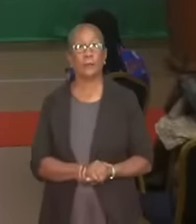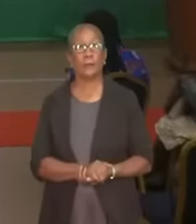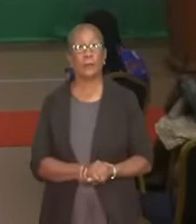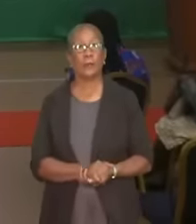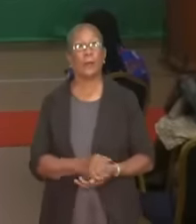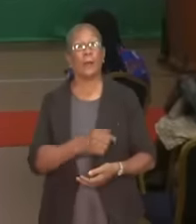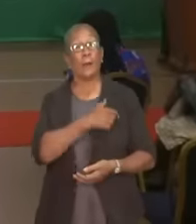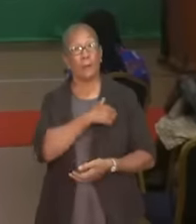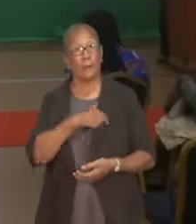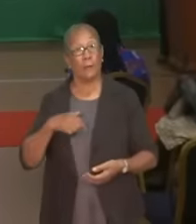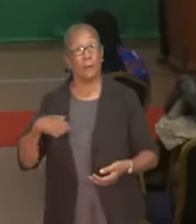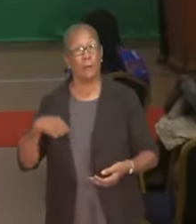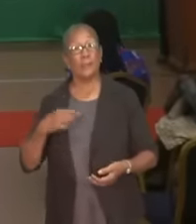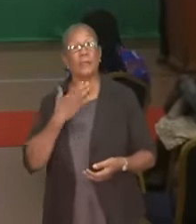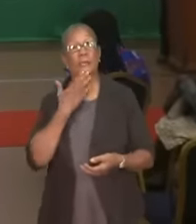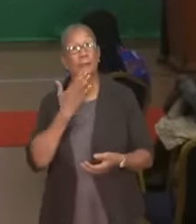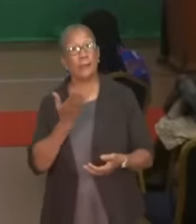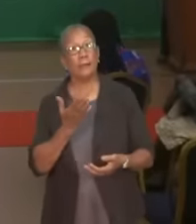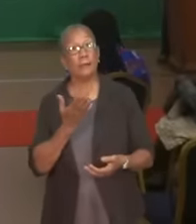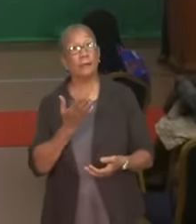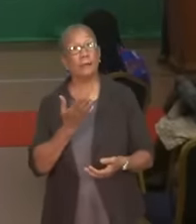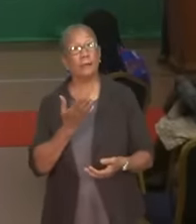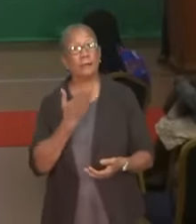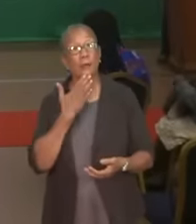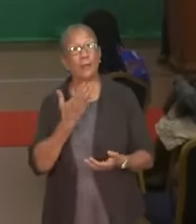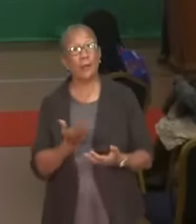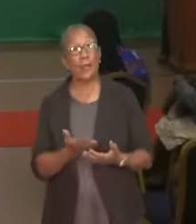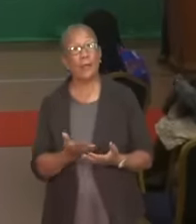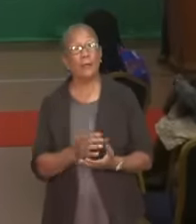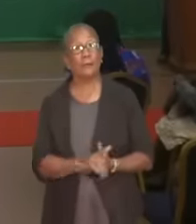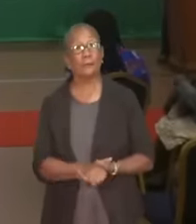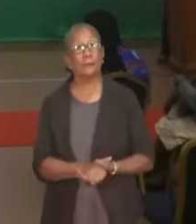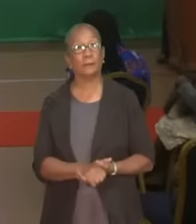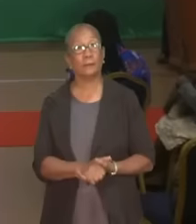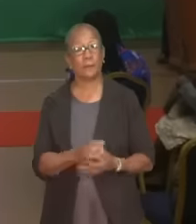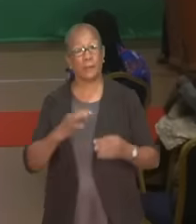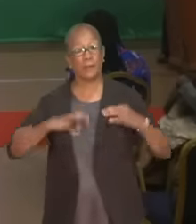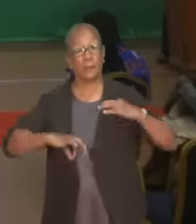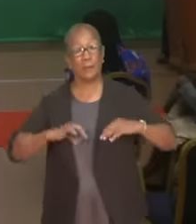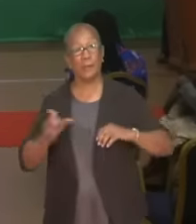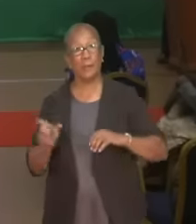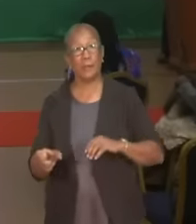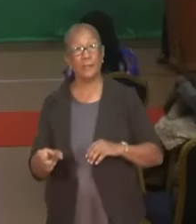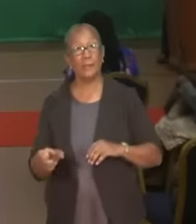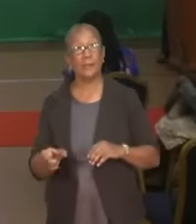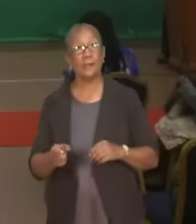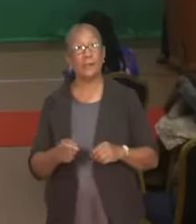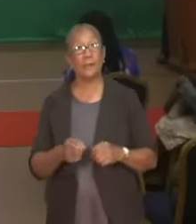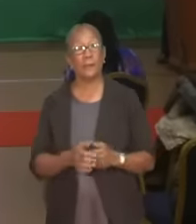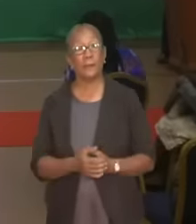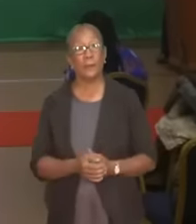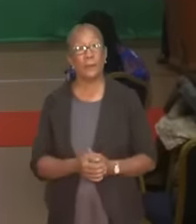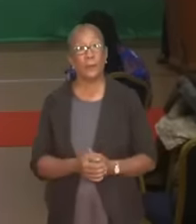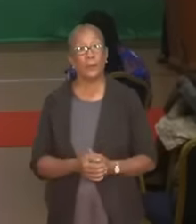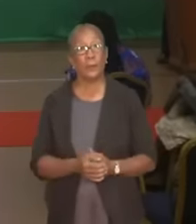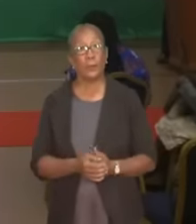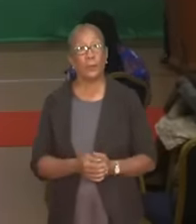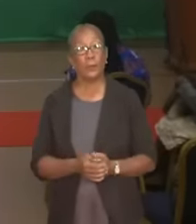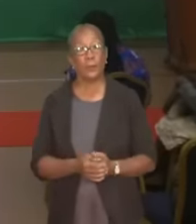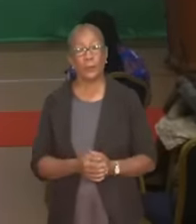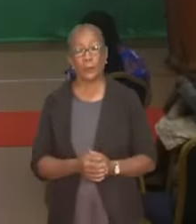Excellentie. Ja, bedankt. Ten aanzien van de presidentiële commissies. Kijk u